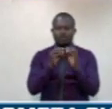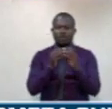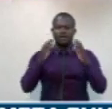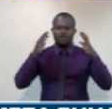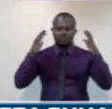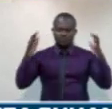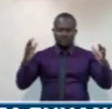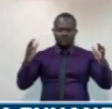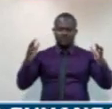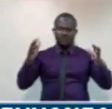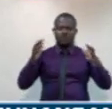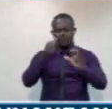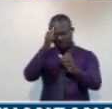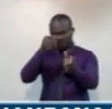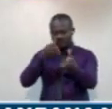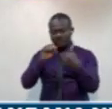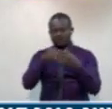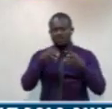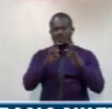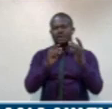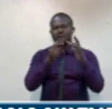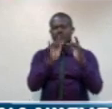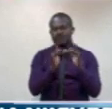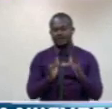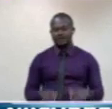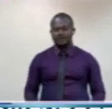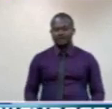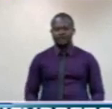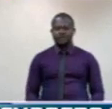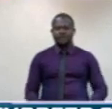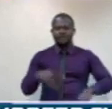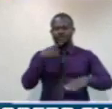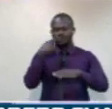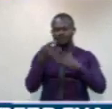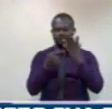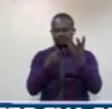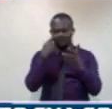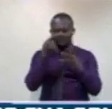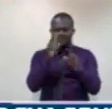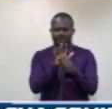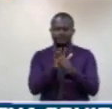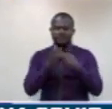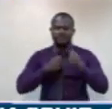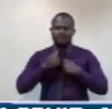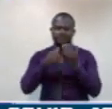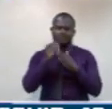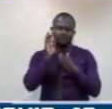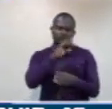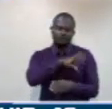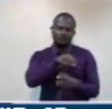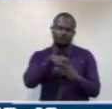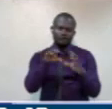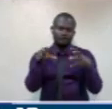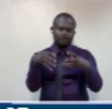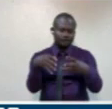munini uzaba uri gukurikirana inama mu buryo bw'ikoranabuhanga. Hari icyo mubona u Rwanda cy'umwihariko u Rwanda ruzungukira muri iri